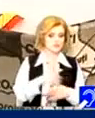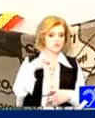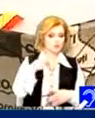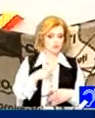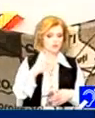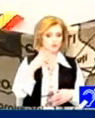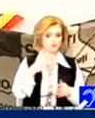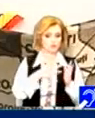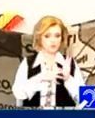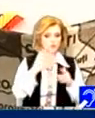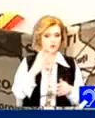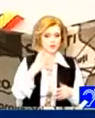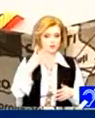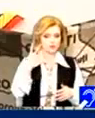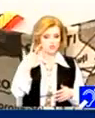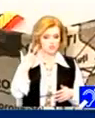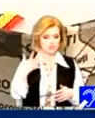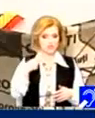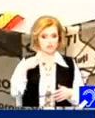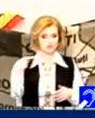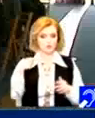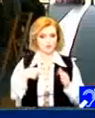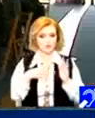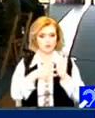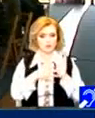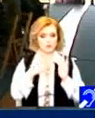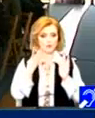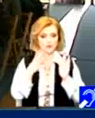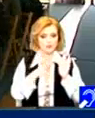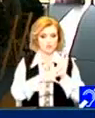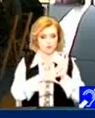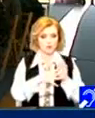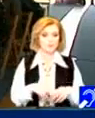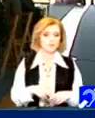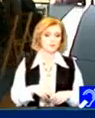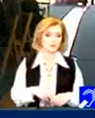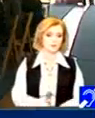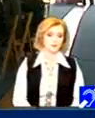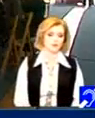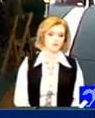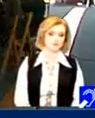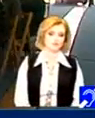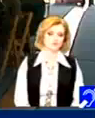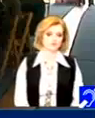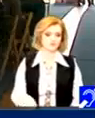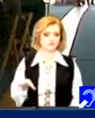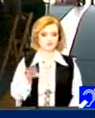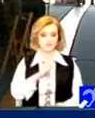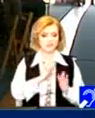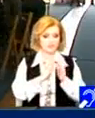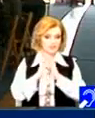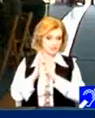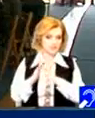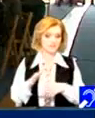1945-1989 și titluri care au apărut după 1989. Ea îmbină într-o cunună lucrările autorilor